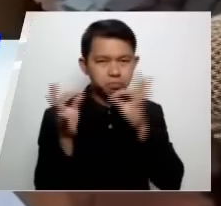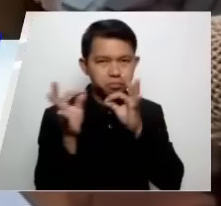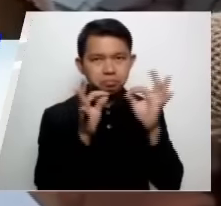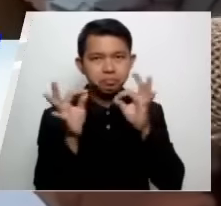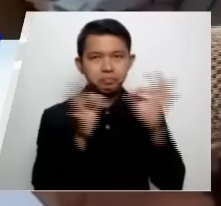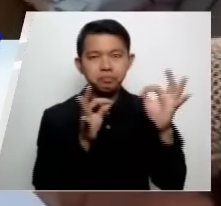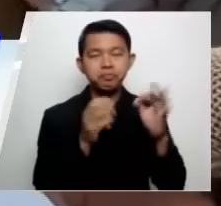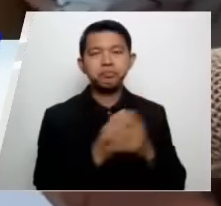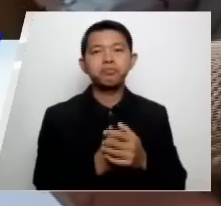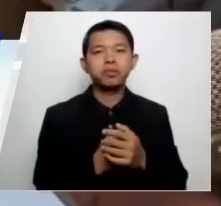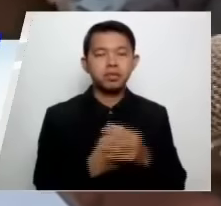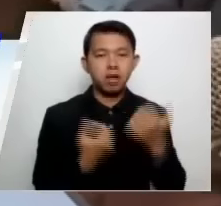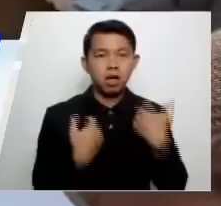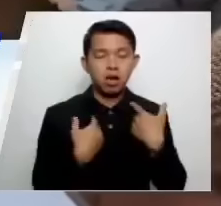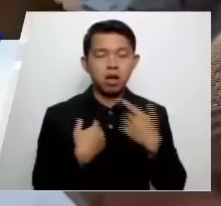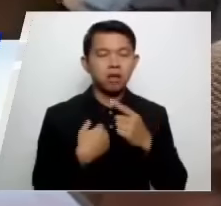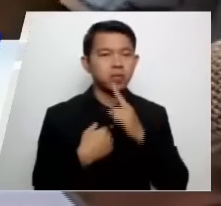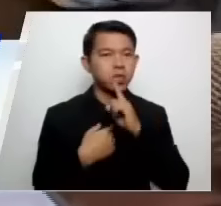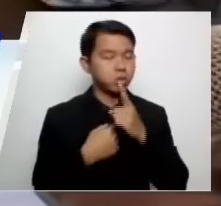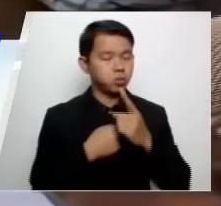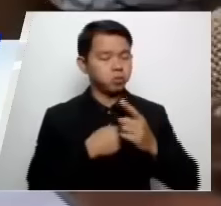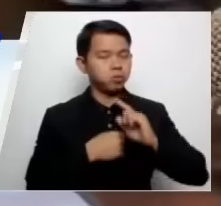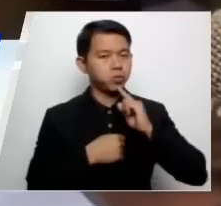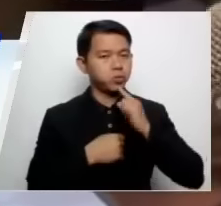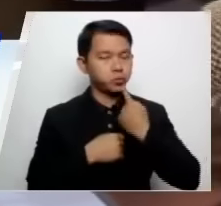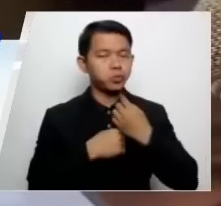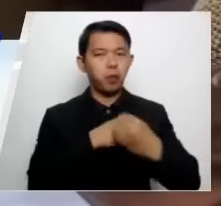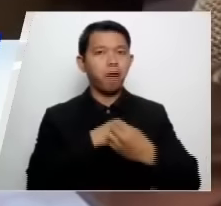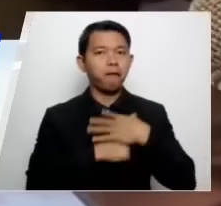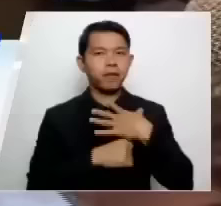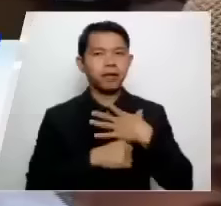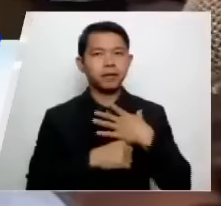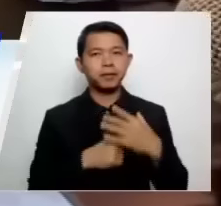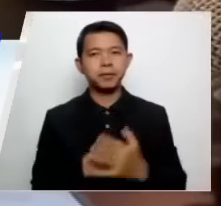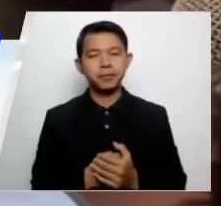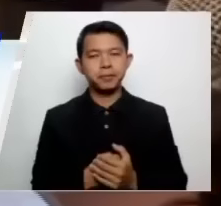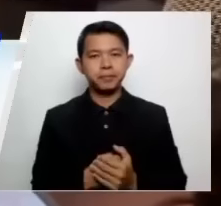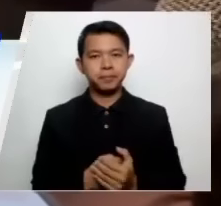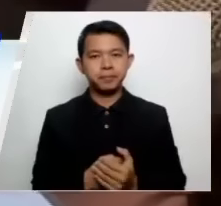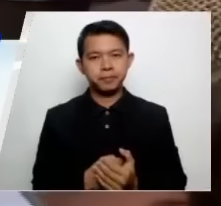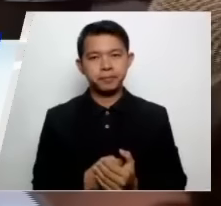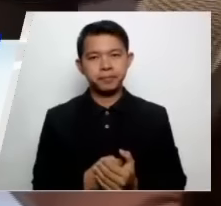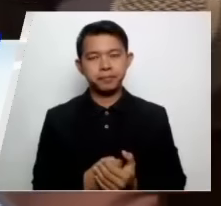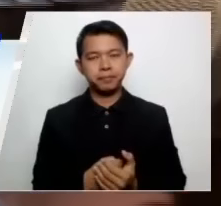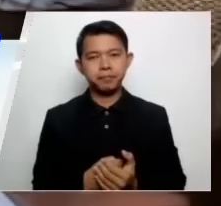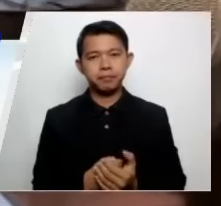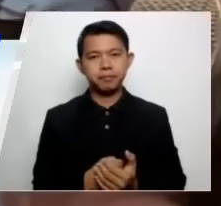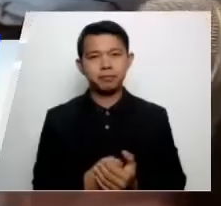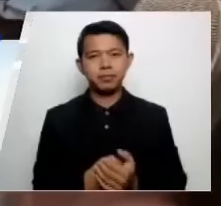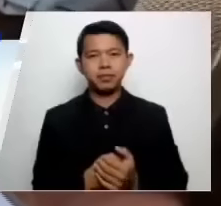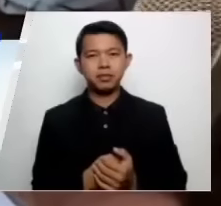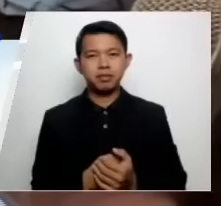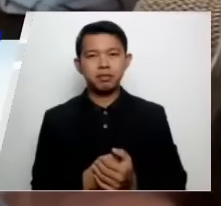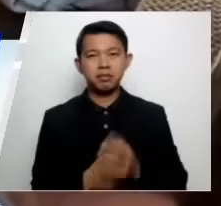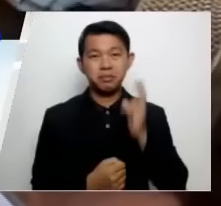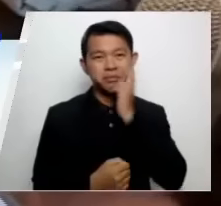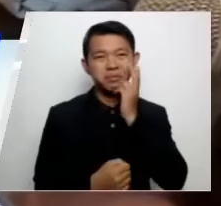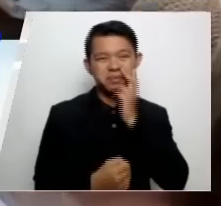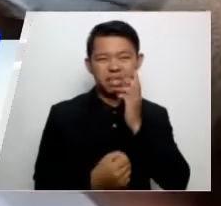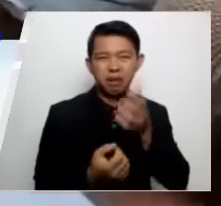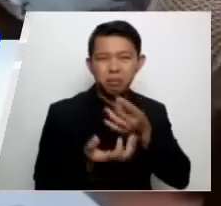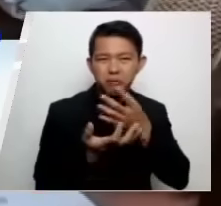very serious side effects. And PRRD has been taking the drug for a very long